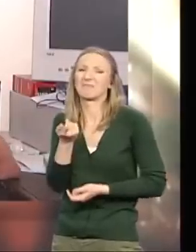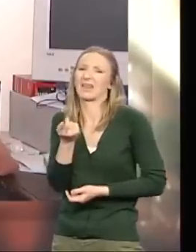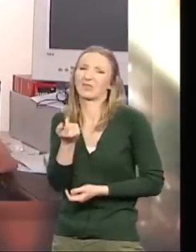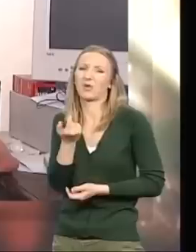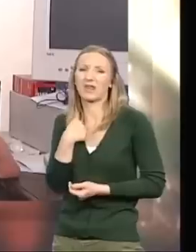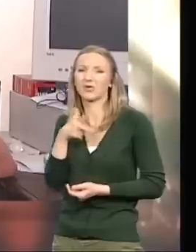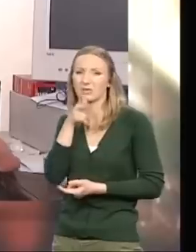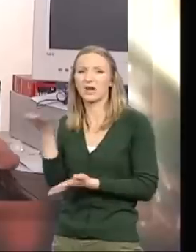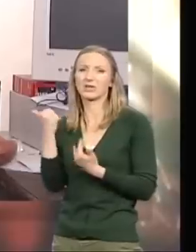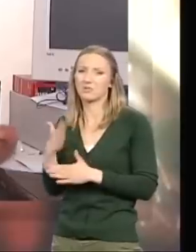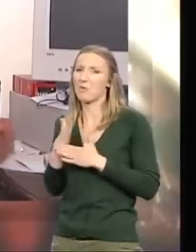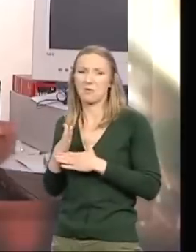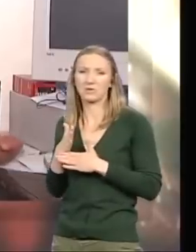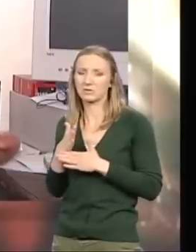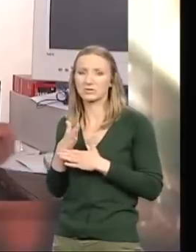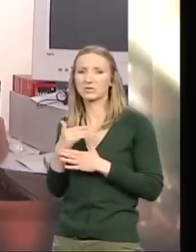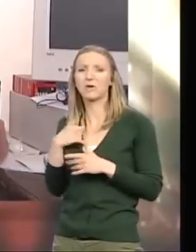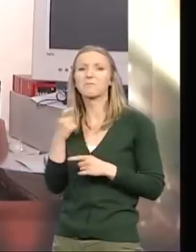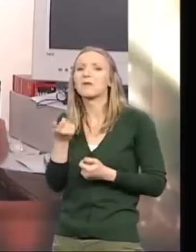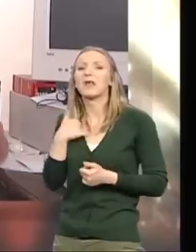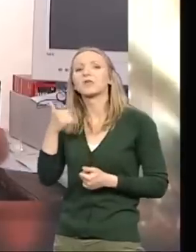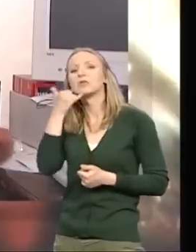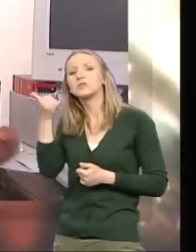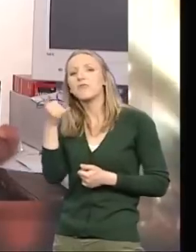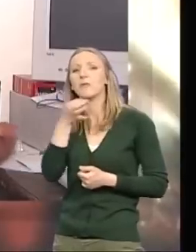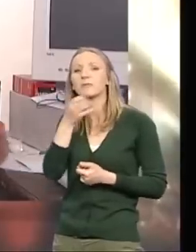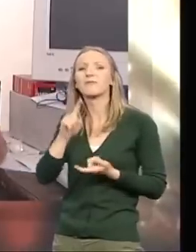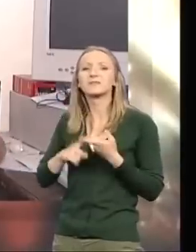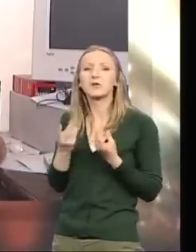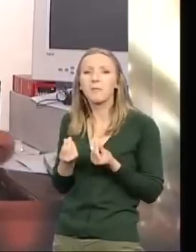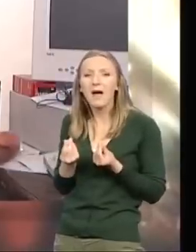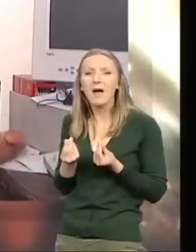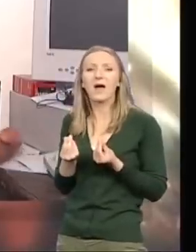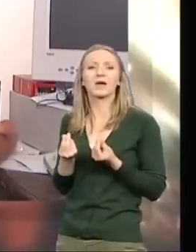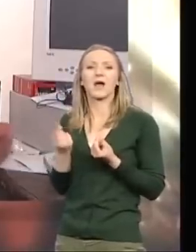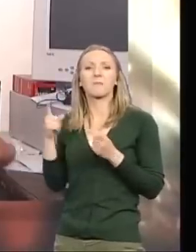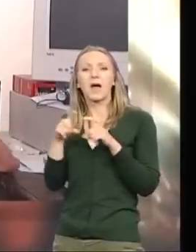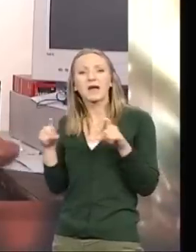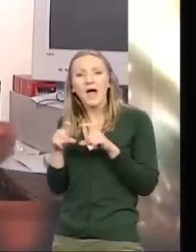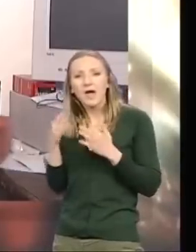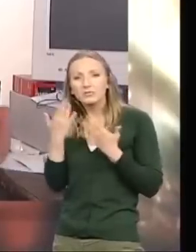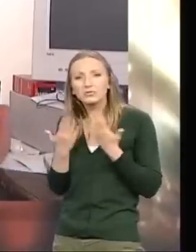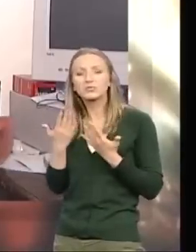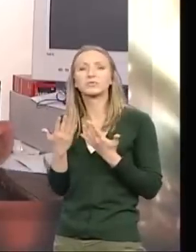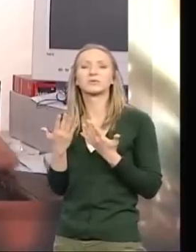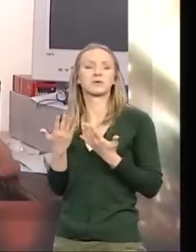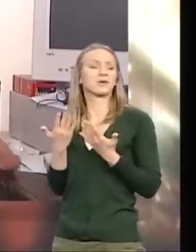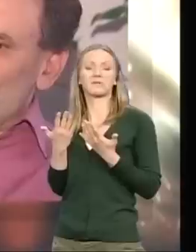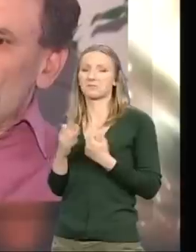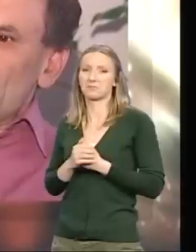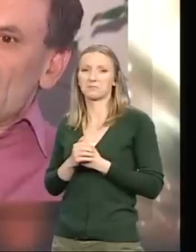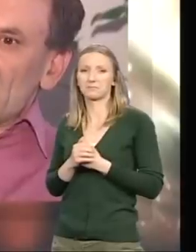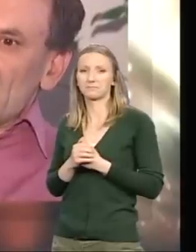malo zovemo i tako kad nešto pitamo u vezi para ili tako neke račune ili tako nešto. E tu ne.